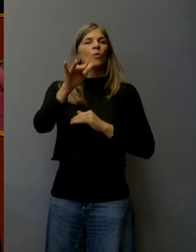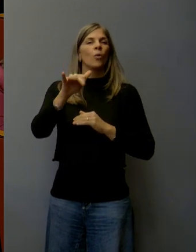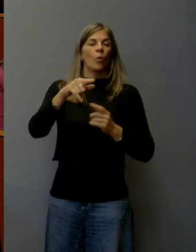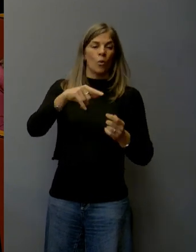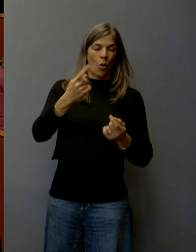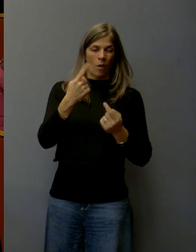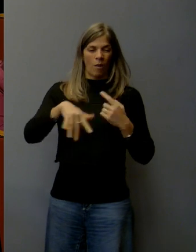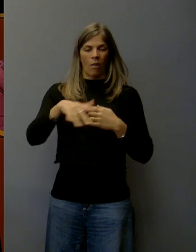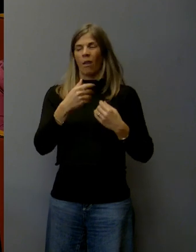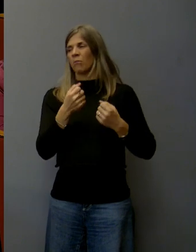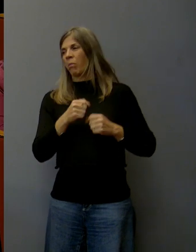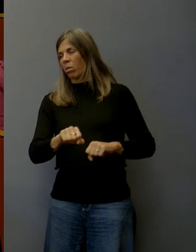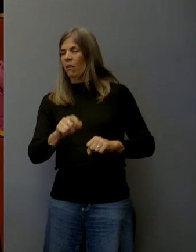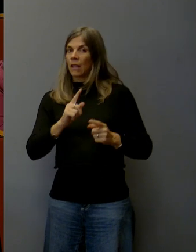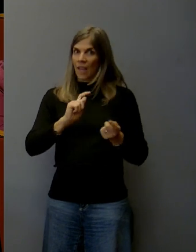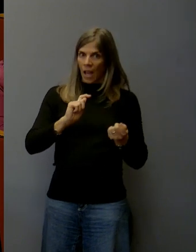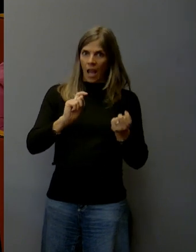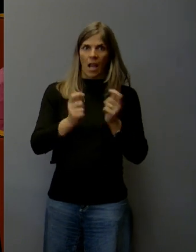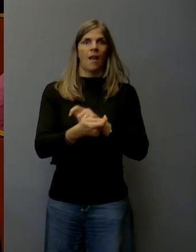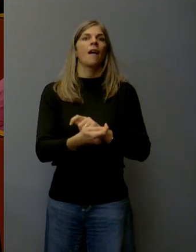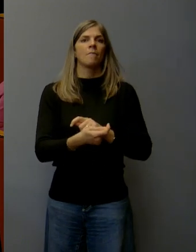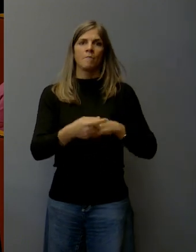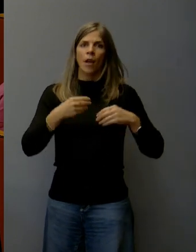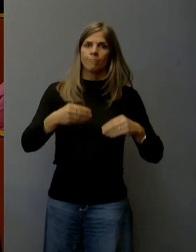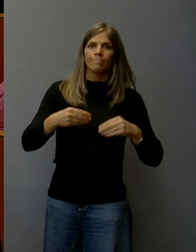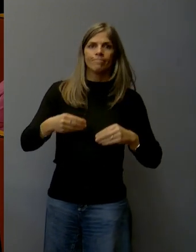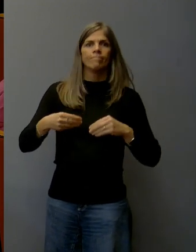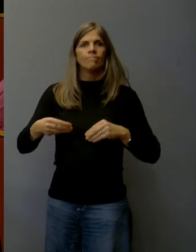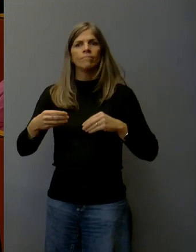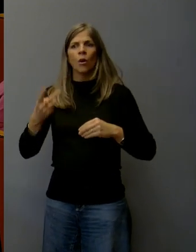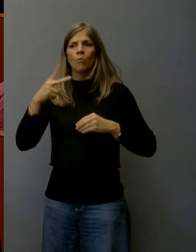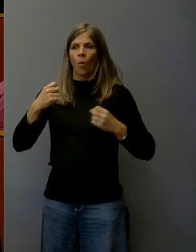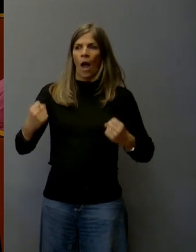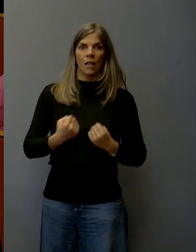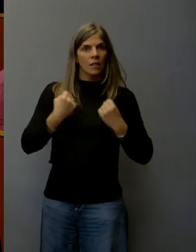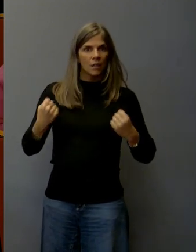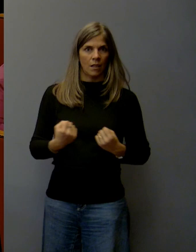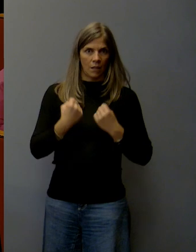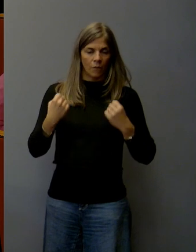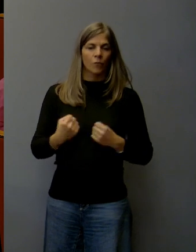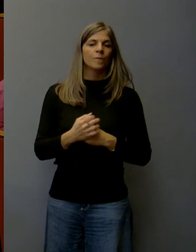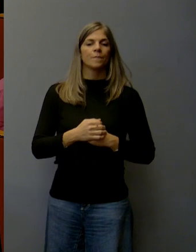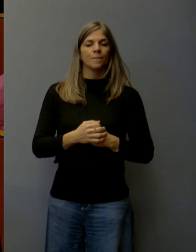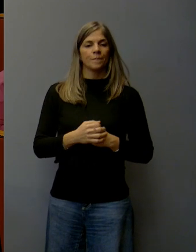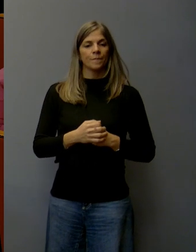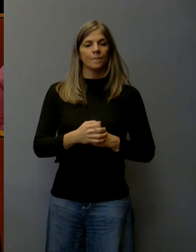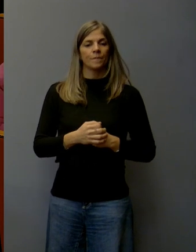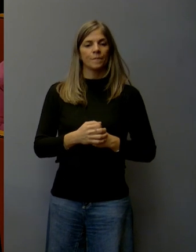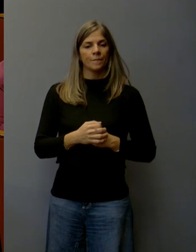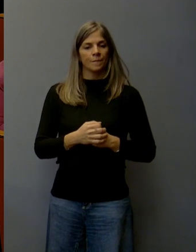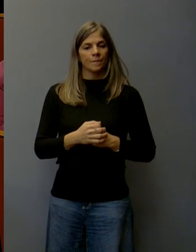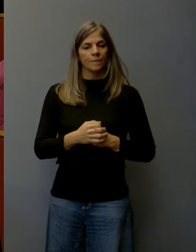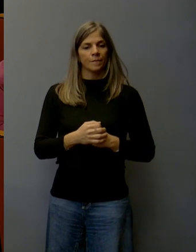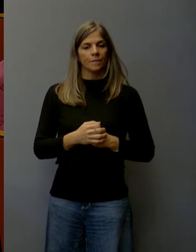tendenza che con cui aprivo inizialmente ovvero dare più spazio alla partecipazione e alla fiducia con diciamo nei confronti